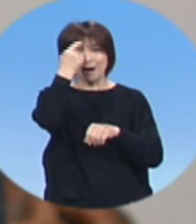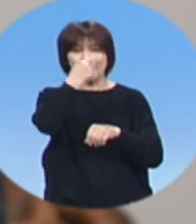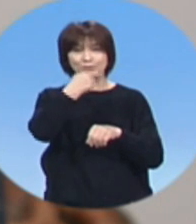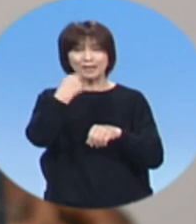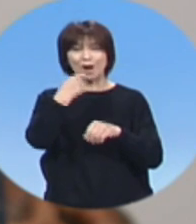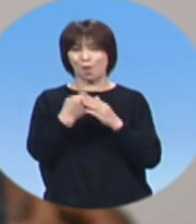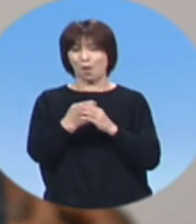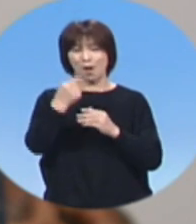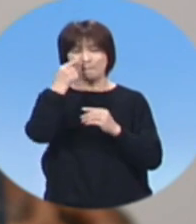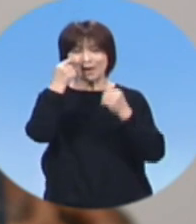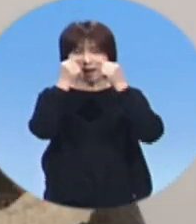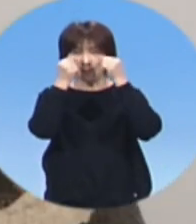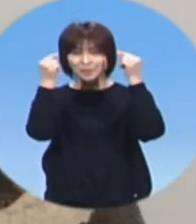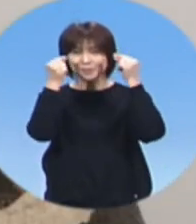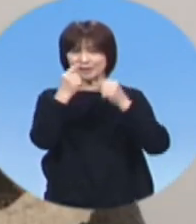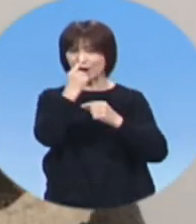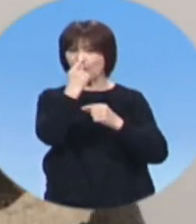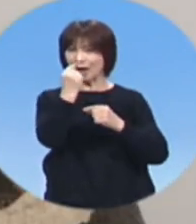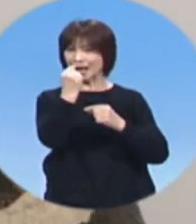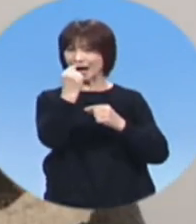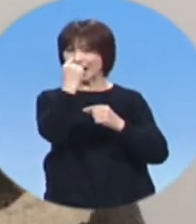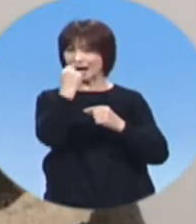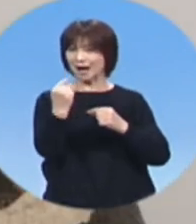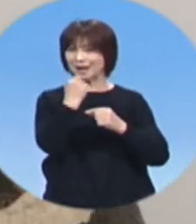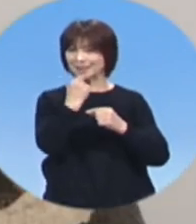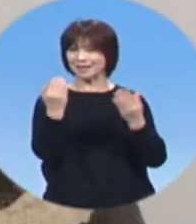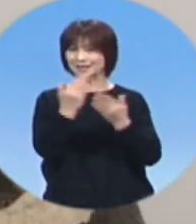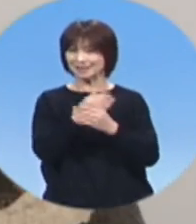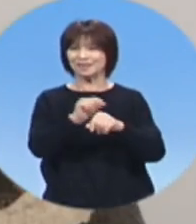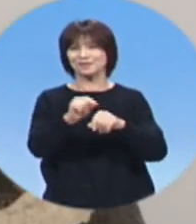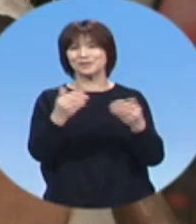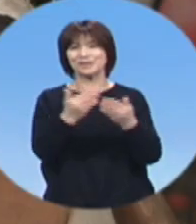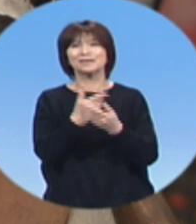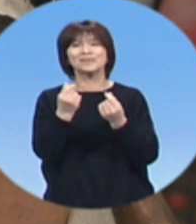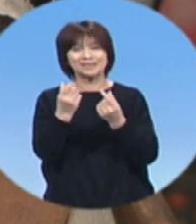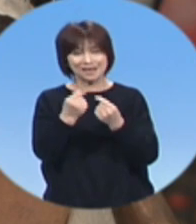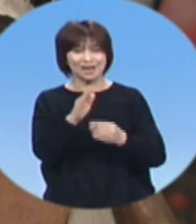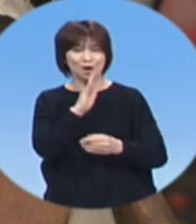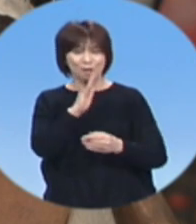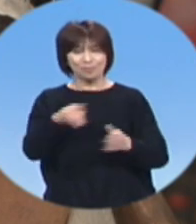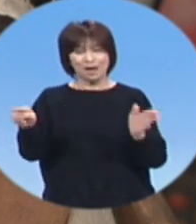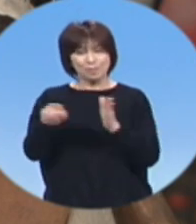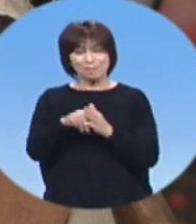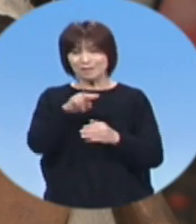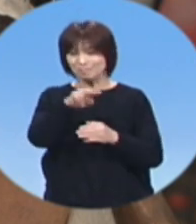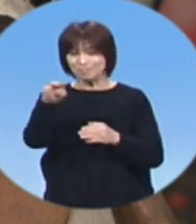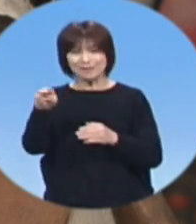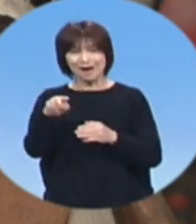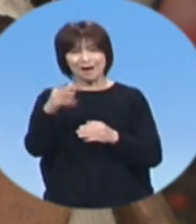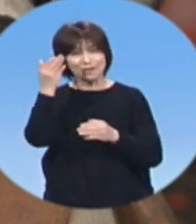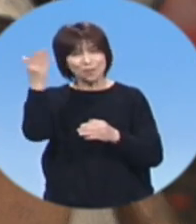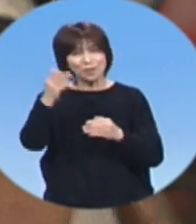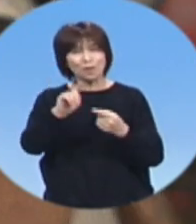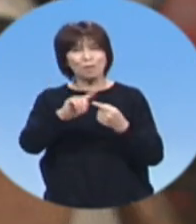で目が細くてお鼻がかぎ鼻になってるっていうのが特徴ですね。 確かに今までの思ってたひな人